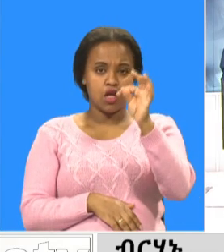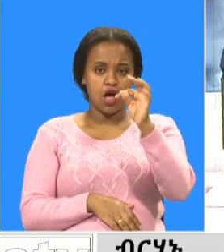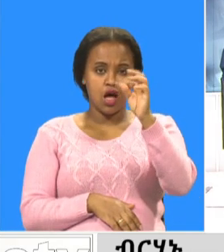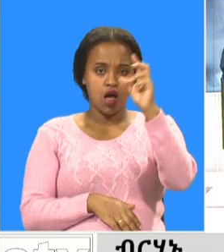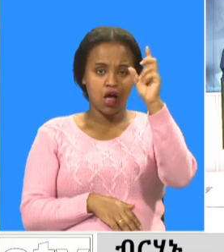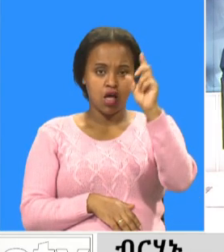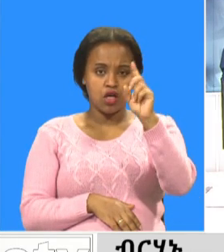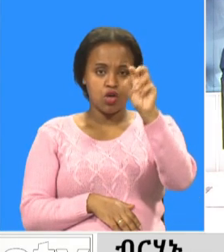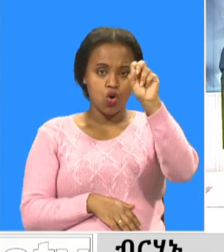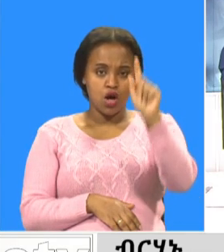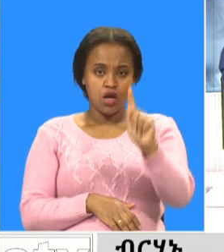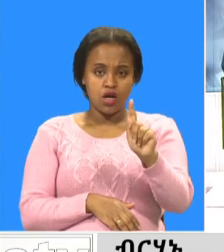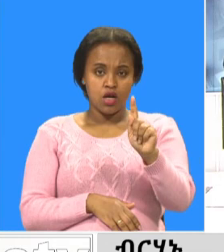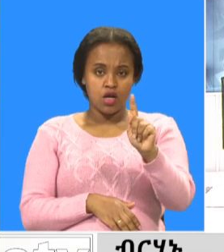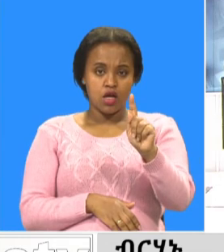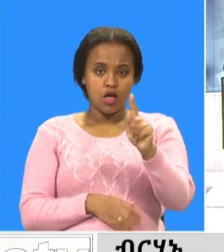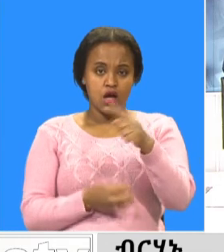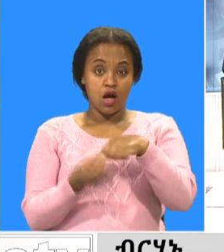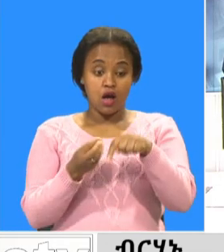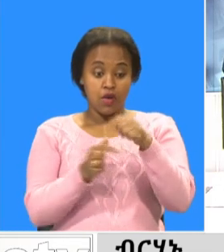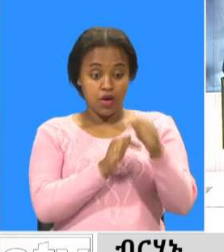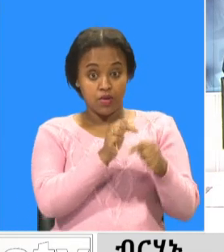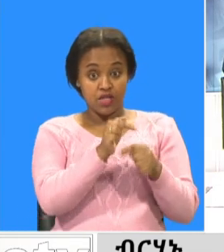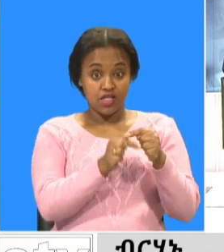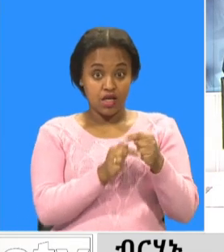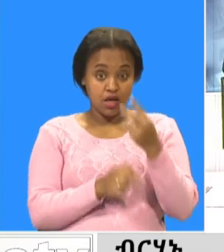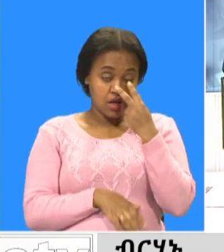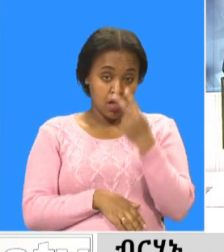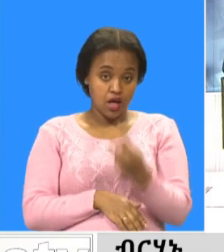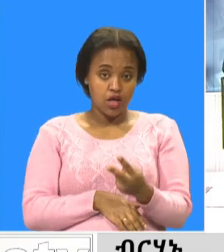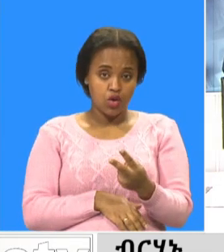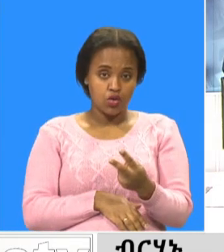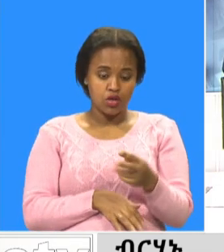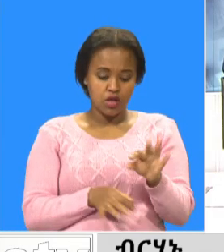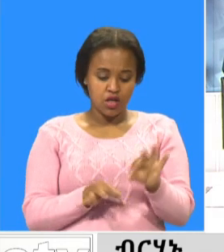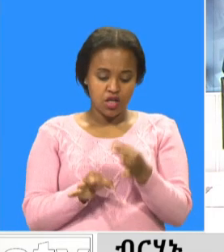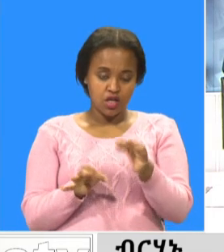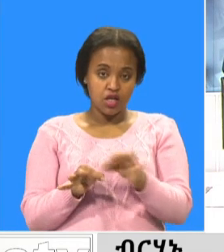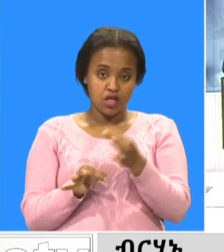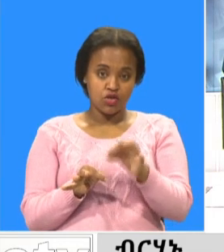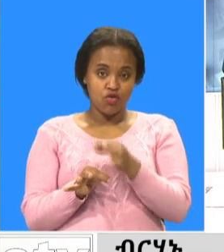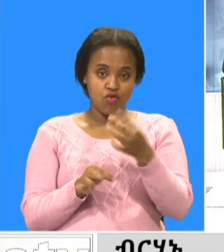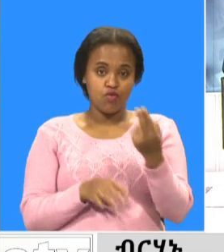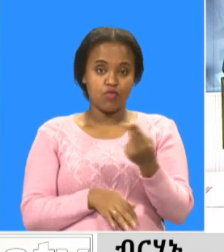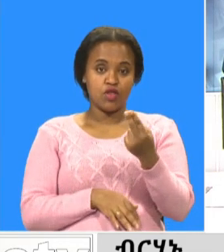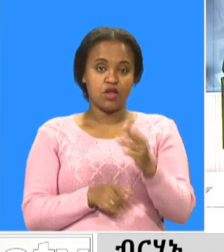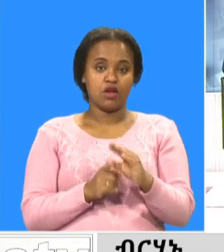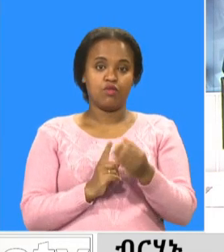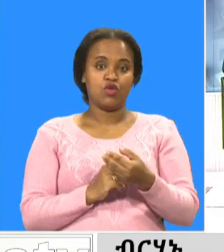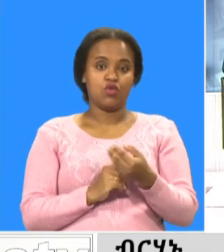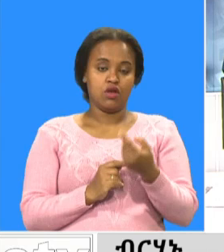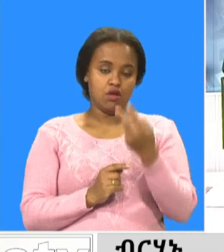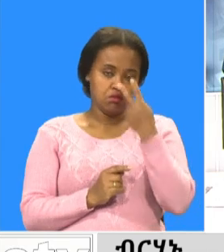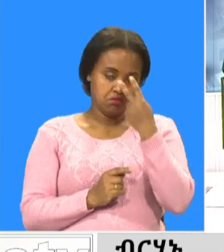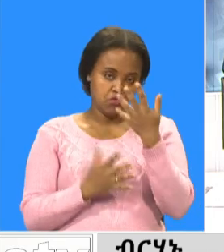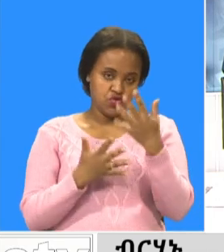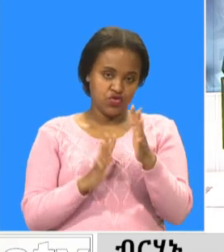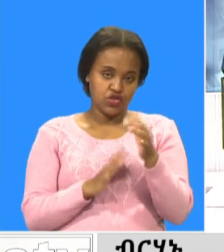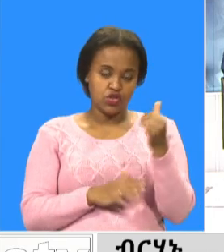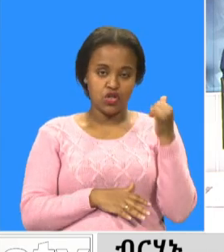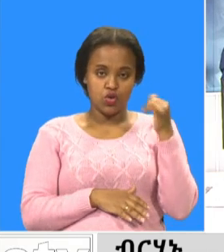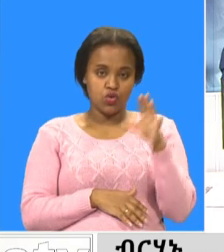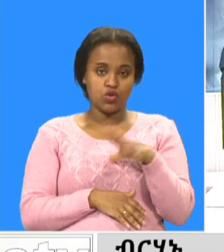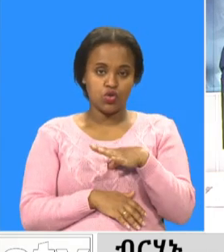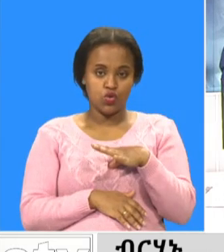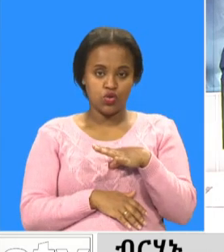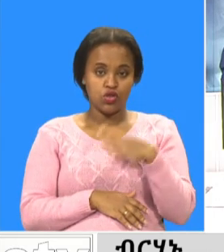ወደ ስፌት አካባቢ ሲሄድ እየሰፉ የሚጠቀሙበት ሁኔታ አይቻለሁ፣ ሌሎቹ